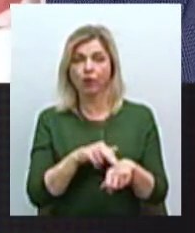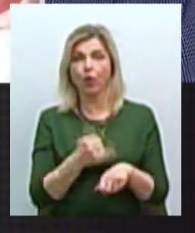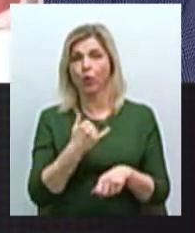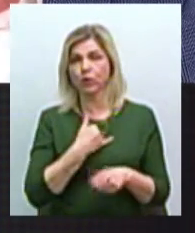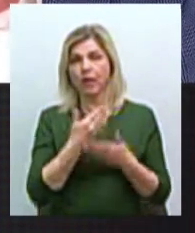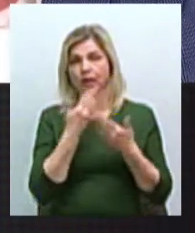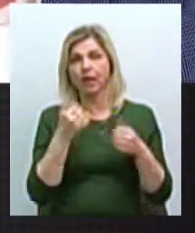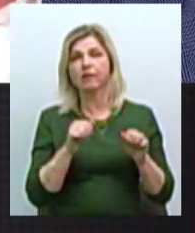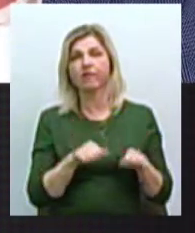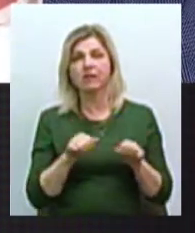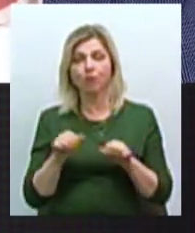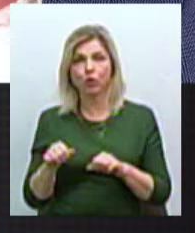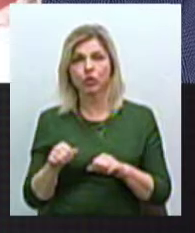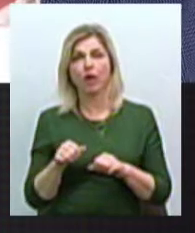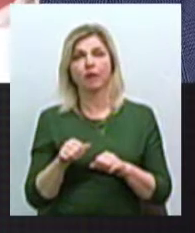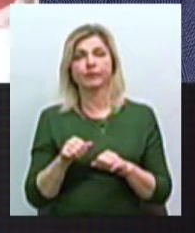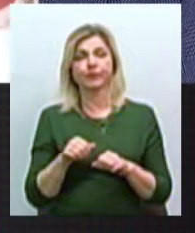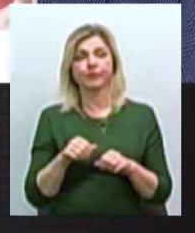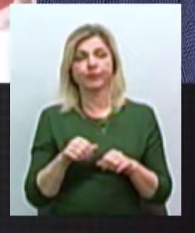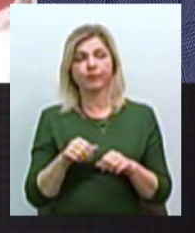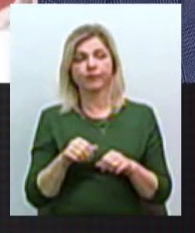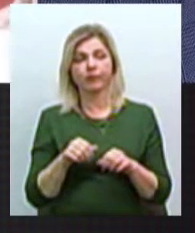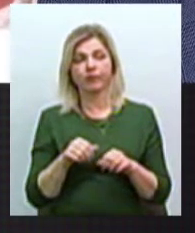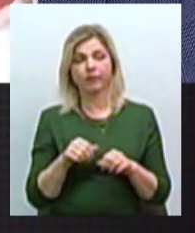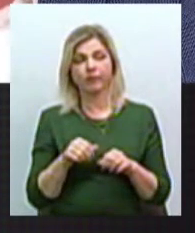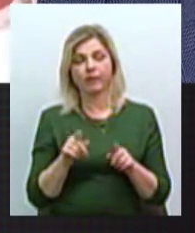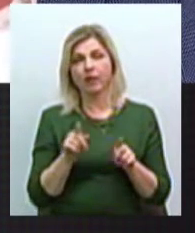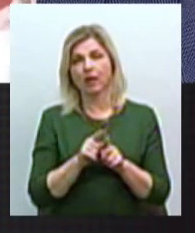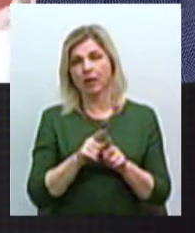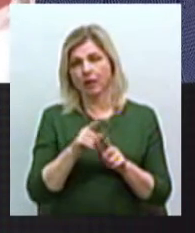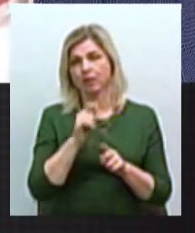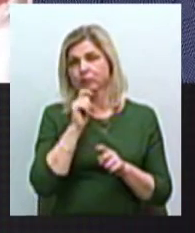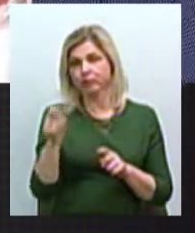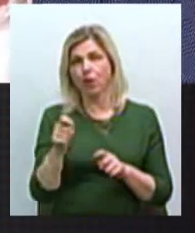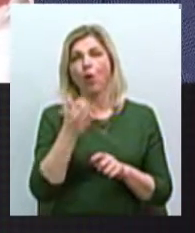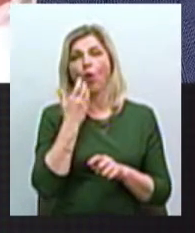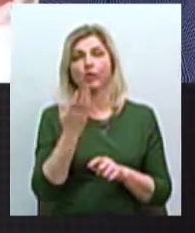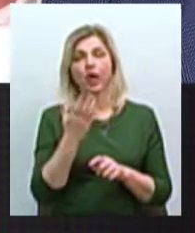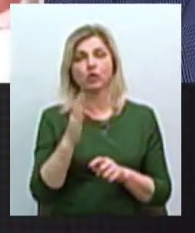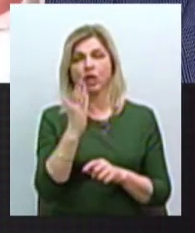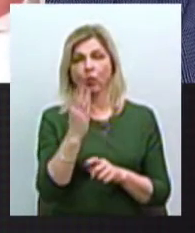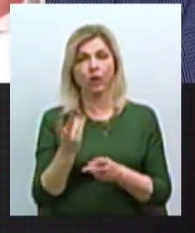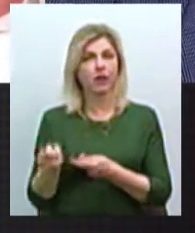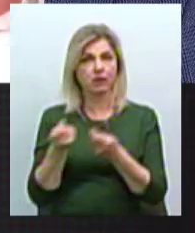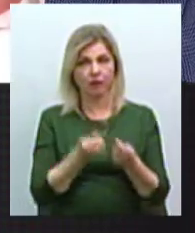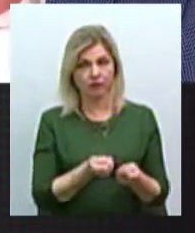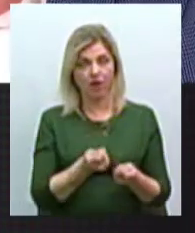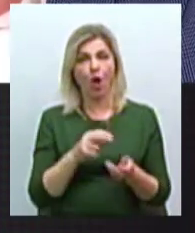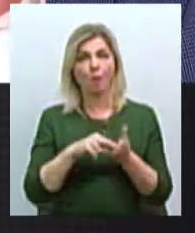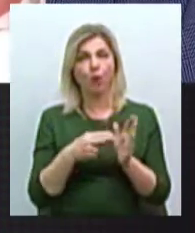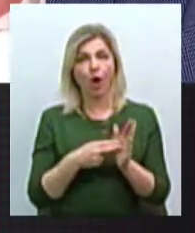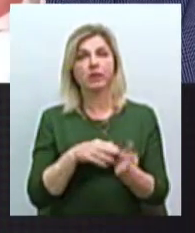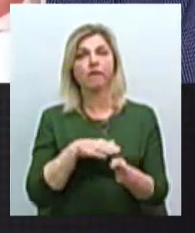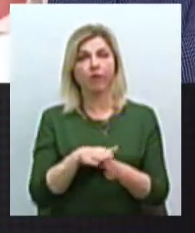нет возможности спустить подрядчику такие варианты, когда стекла не доставлены. То есть проект выполнен и деньги заплачены